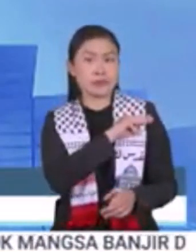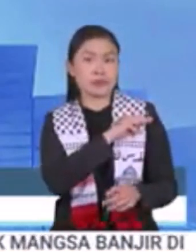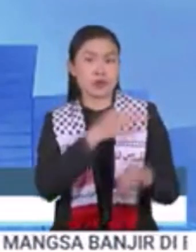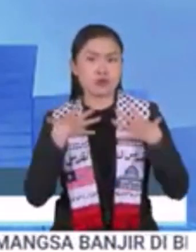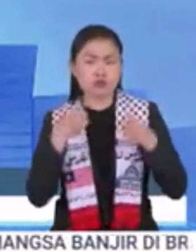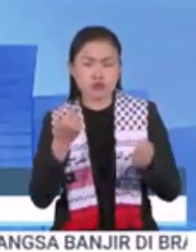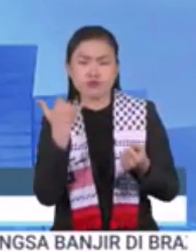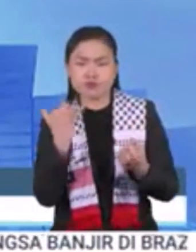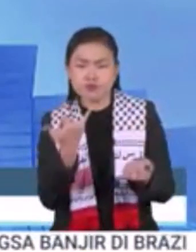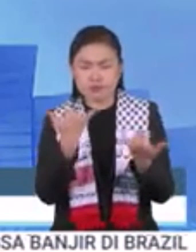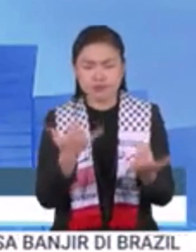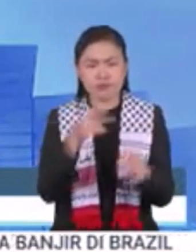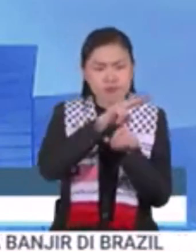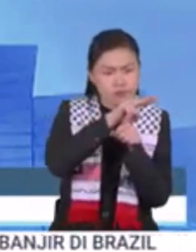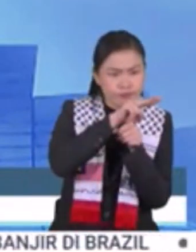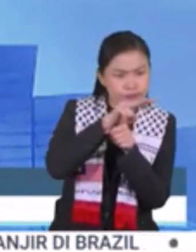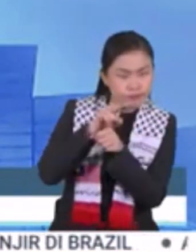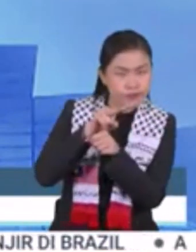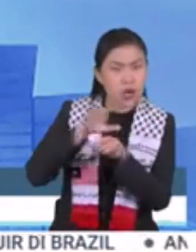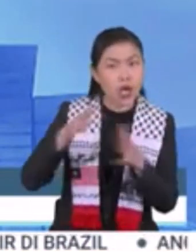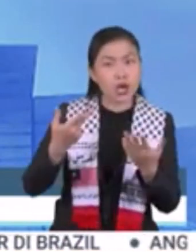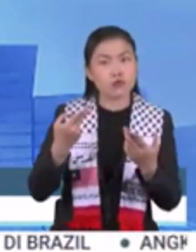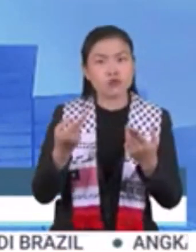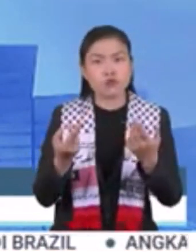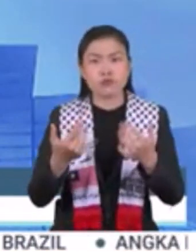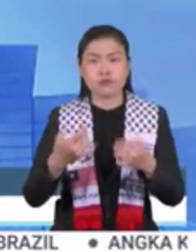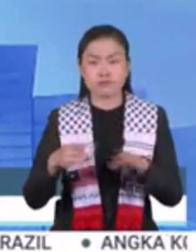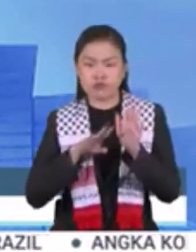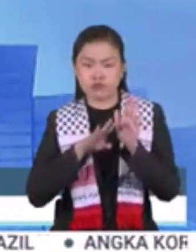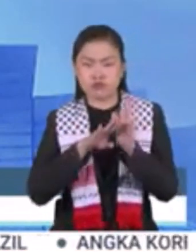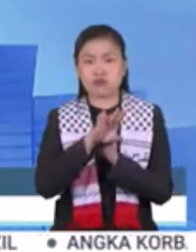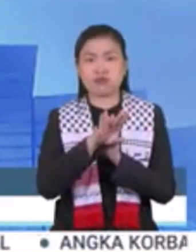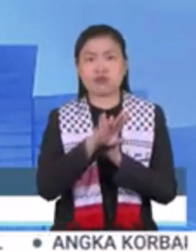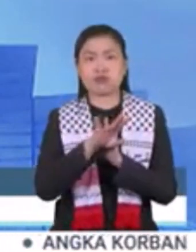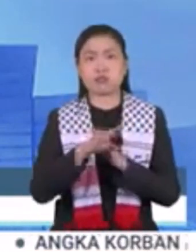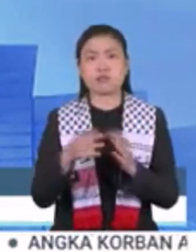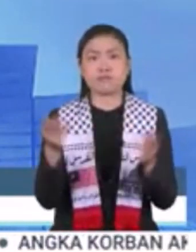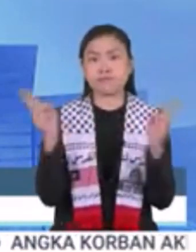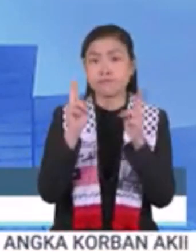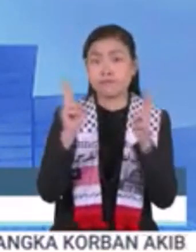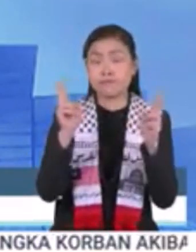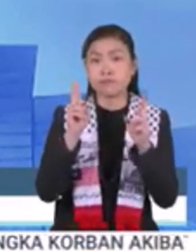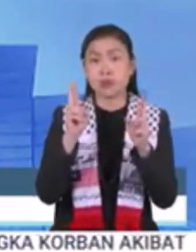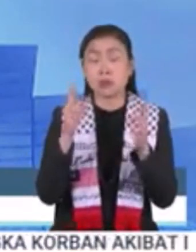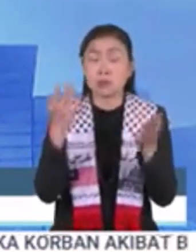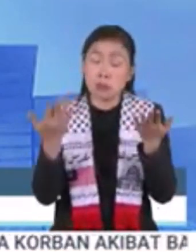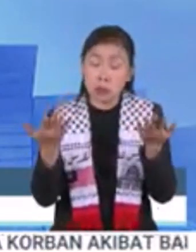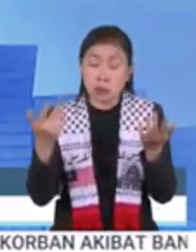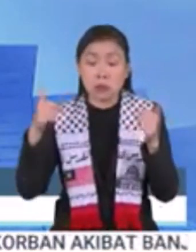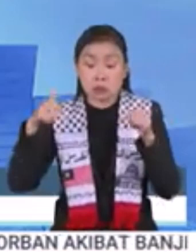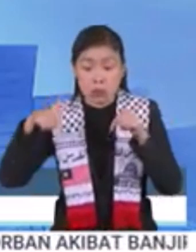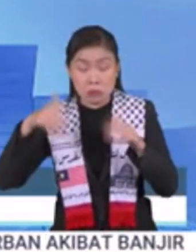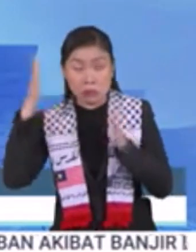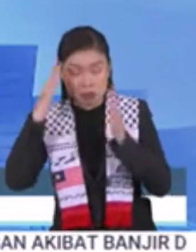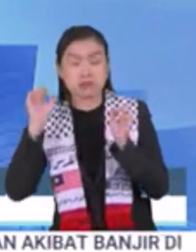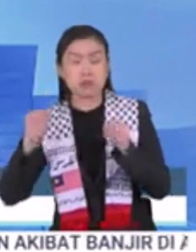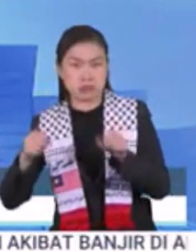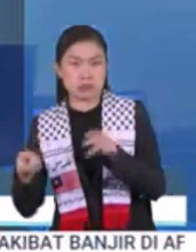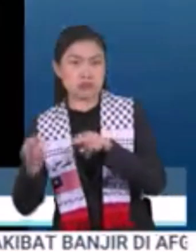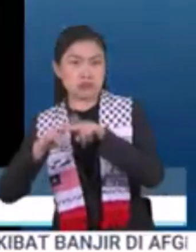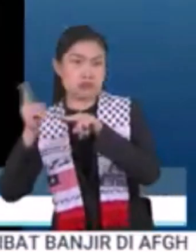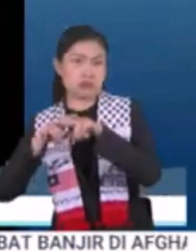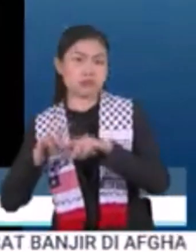rapi situasi itu dan meningkatkan langkah kesiapsiagaan bagi menghadapi kemungkinan peningkatan kes di Malaysia.